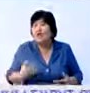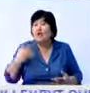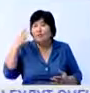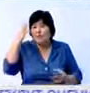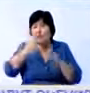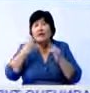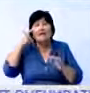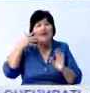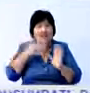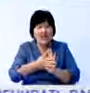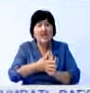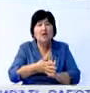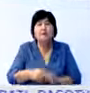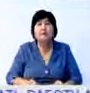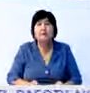мировоззрении.